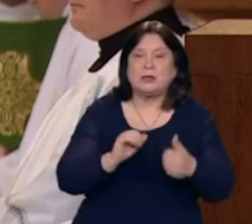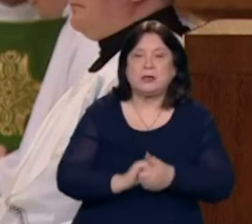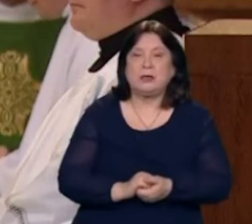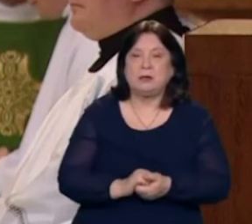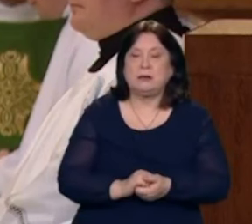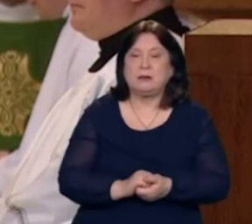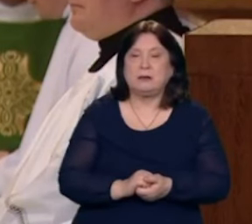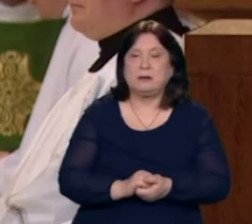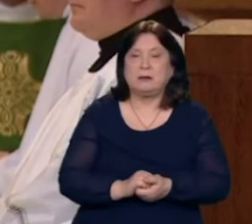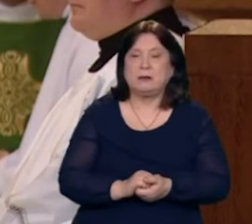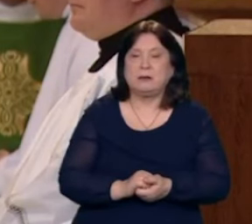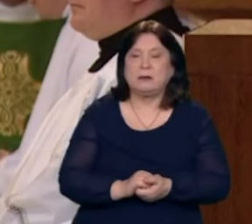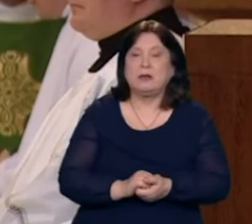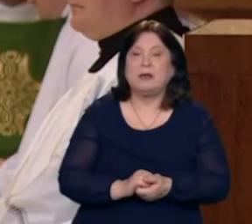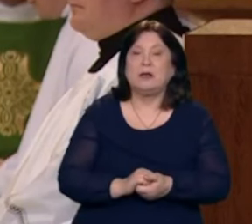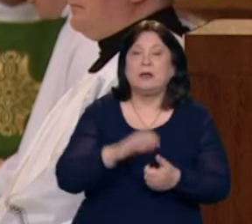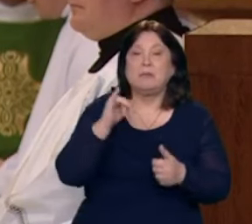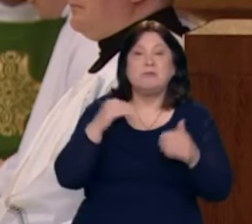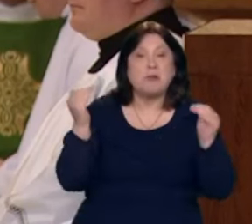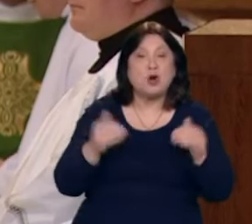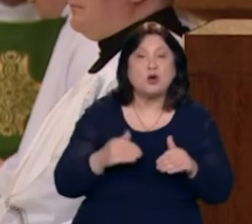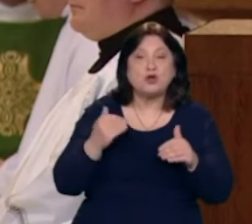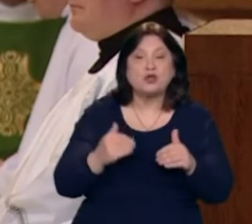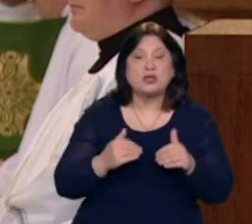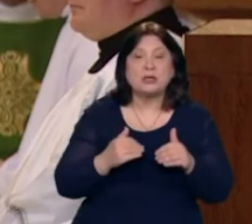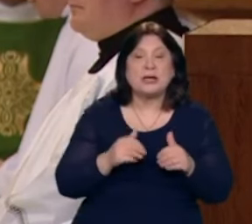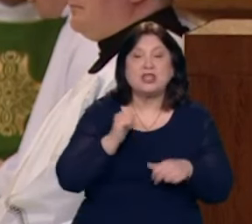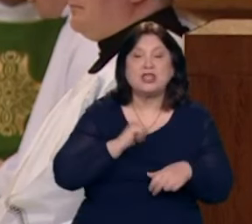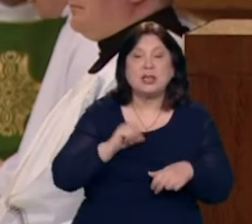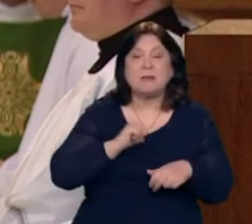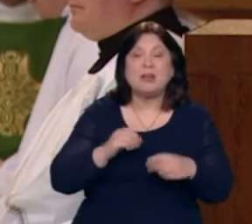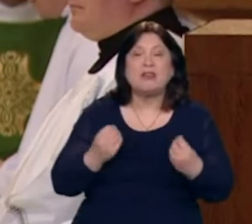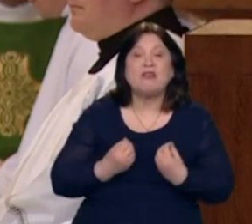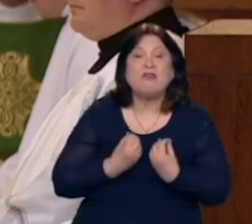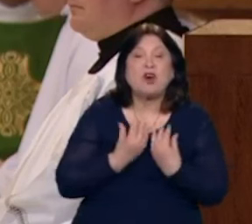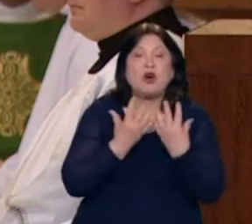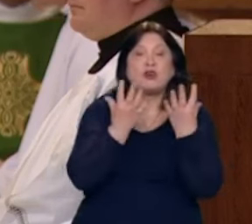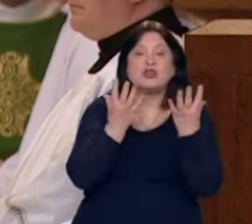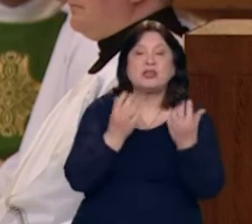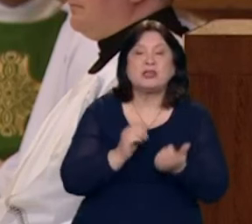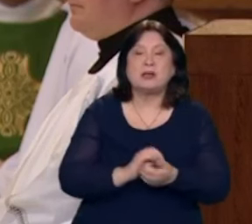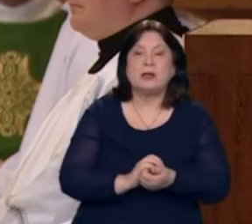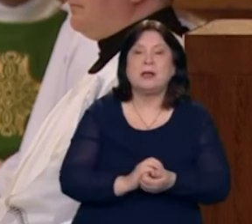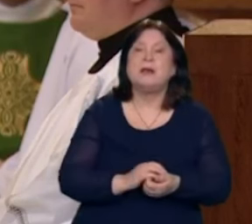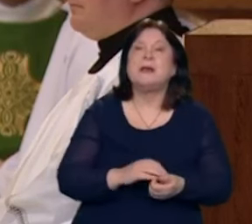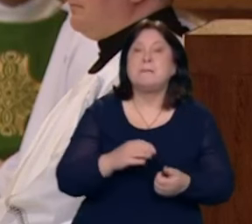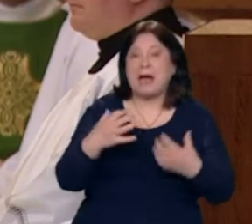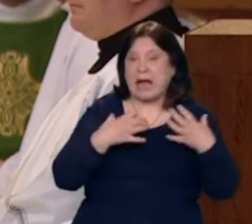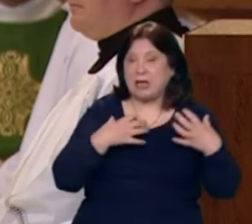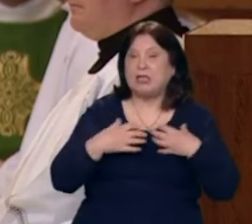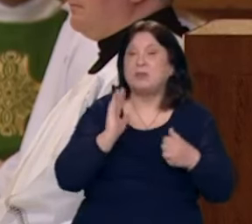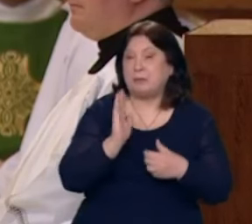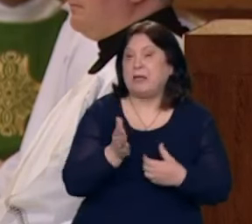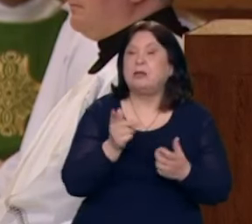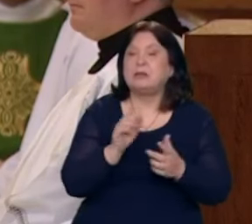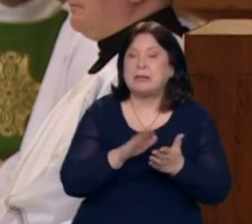czyny i można siebie tworzyć będąc artystą